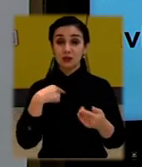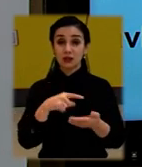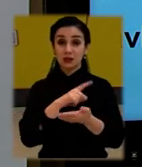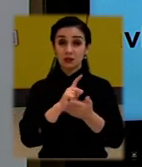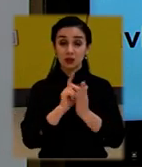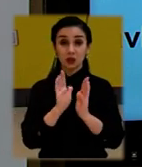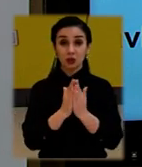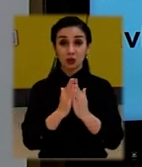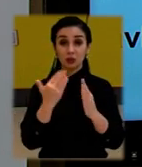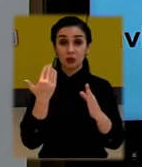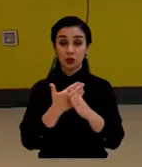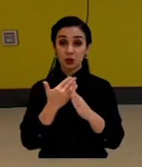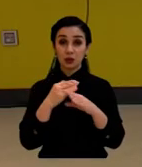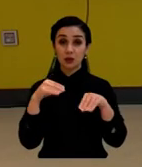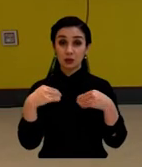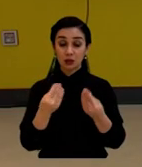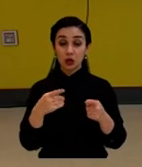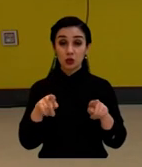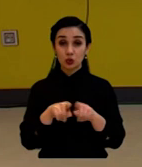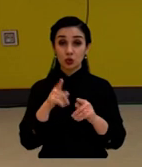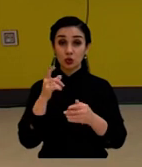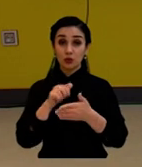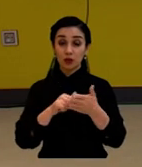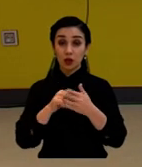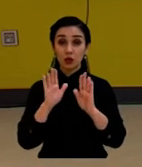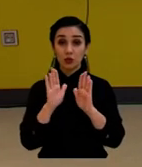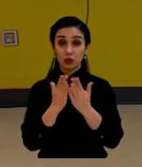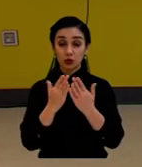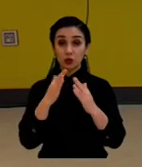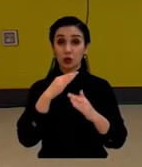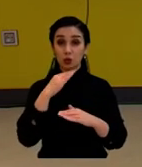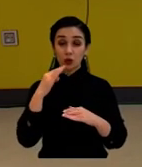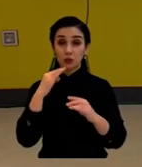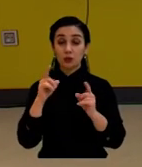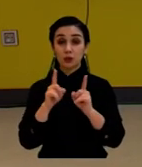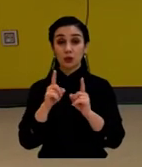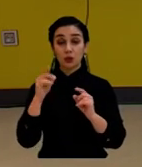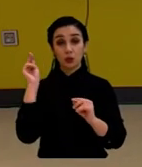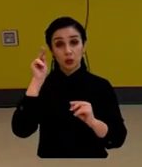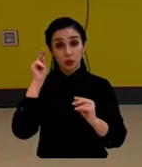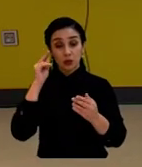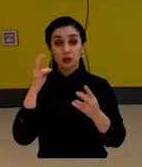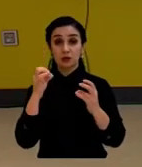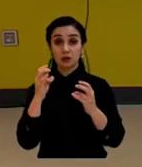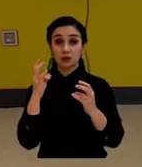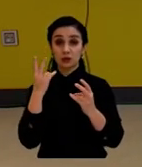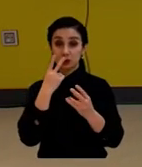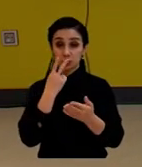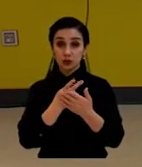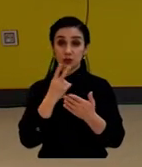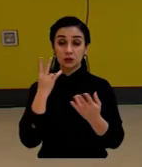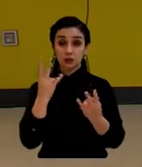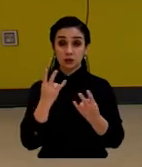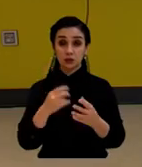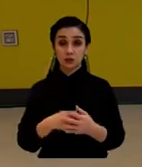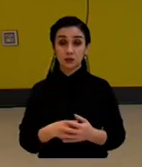albatta kitob yordamga keladi. Shu tufayli biz kitobga ko'proq urg'u berib, yoritib